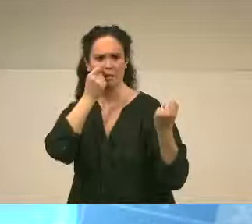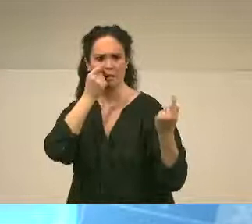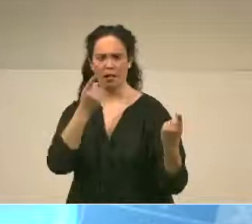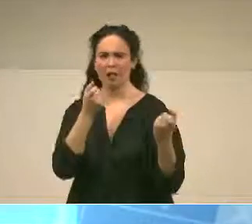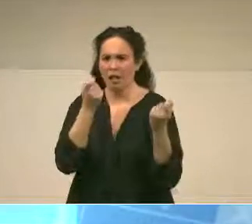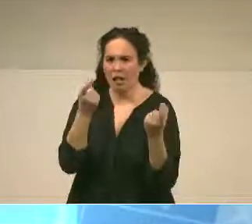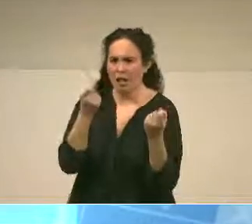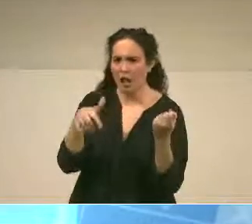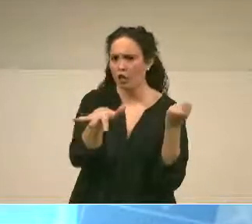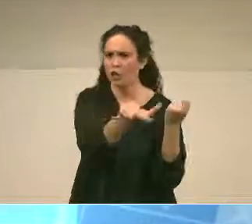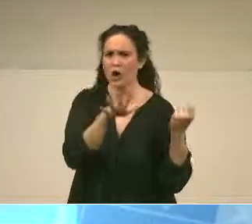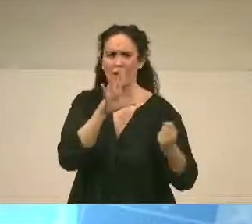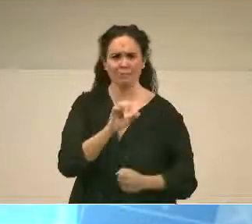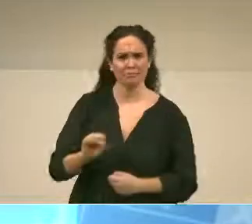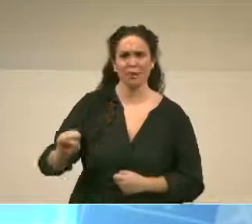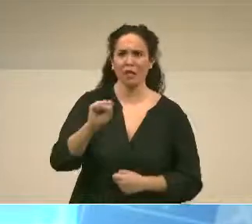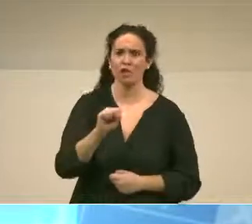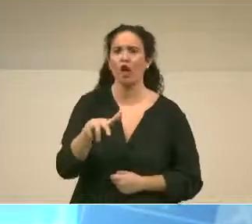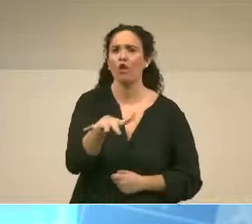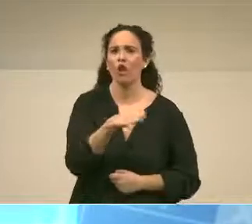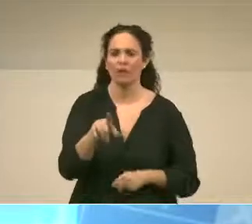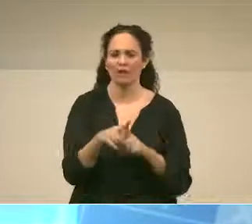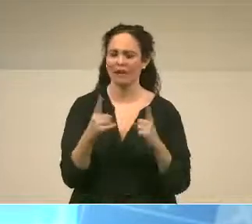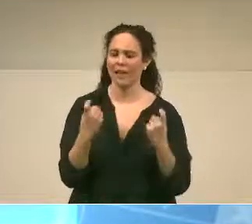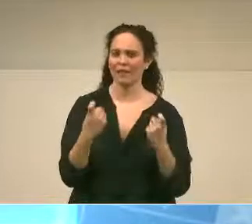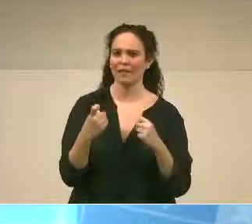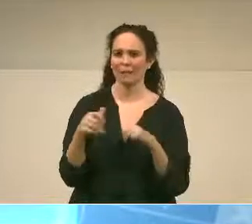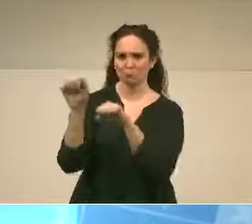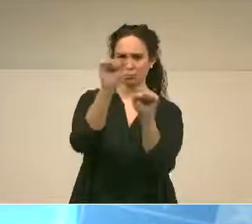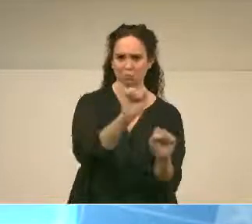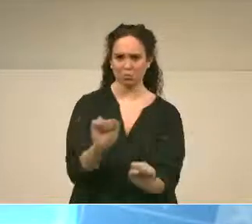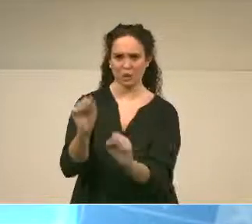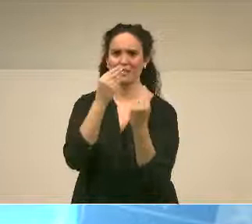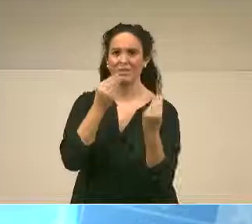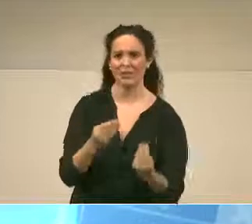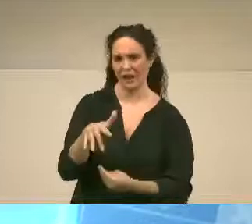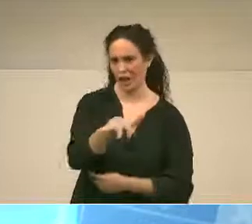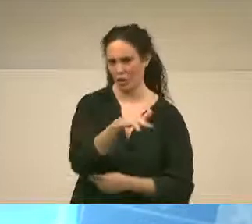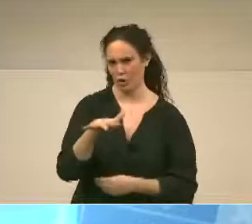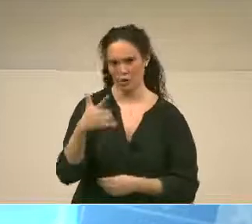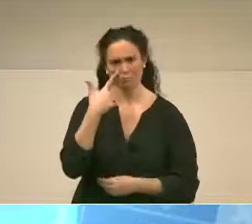ditugun eta ze babes behar dugun gune hoietarako.